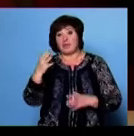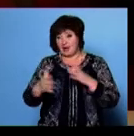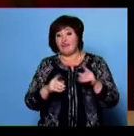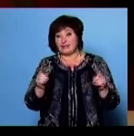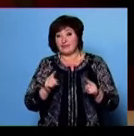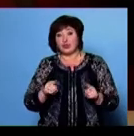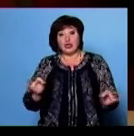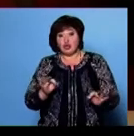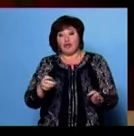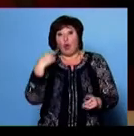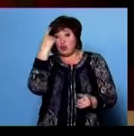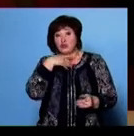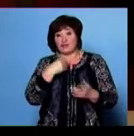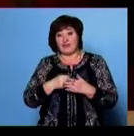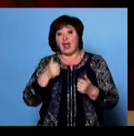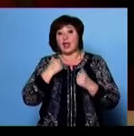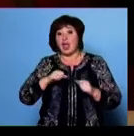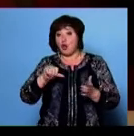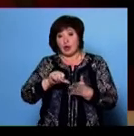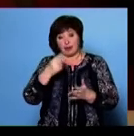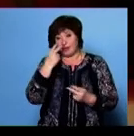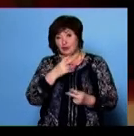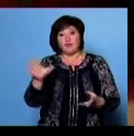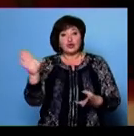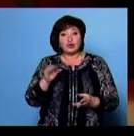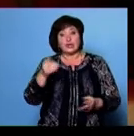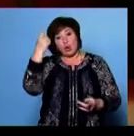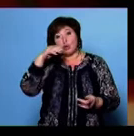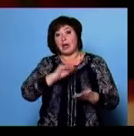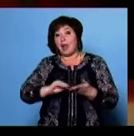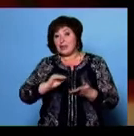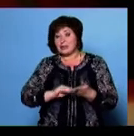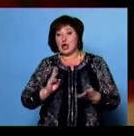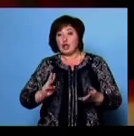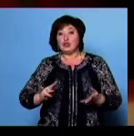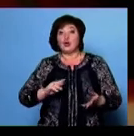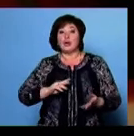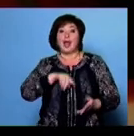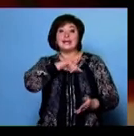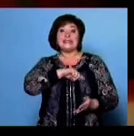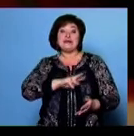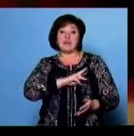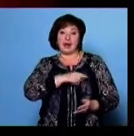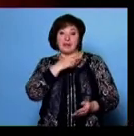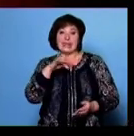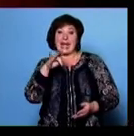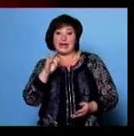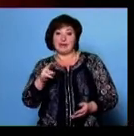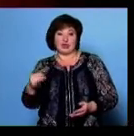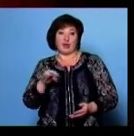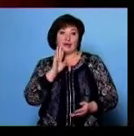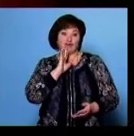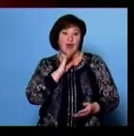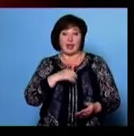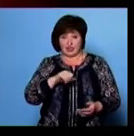«Ничего личного в свою героиню я не привношу. Все, что есть, от композитора. Только темперамент римской девушки, потому что я сама из Рима. А речь в